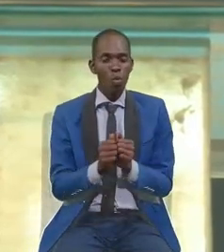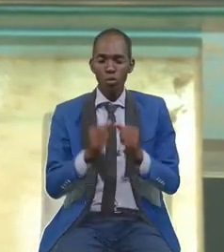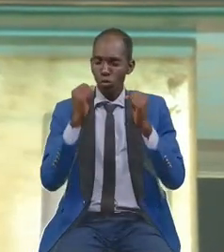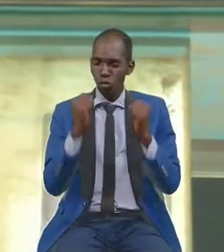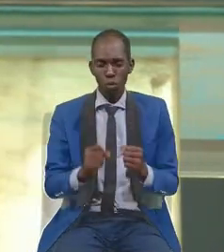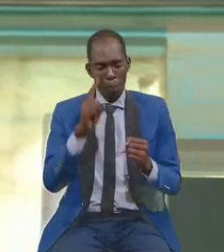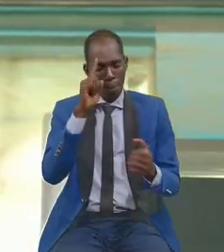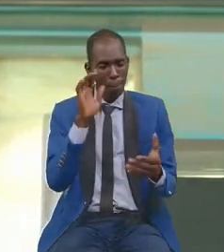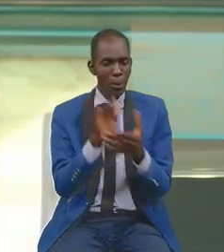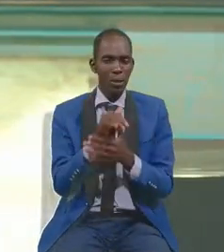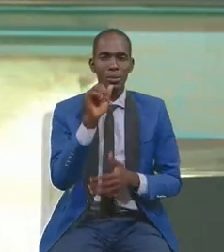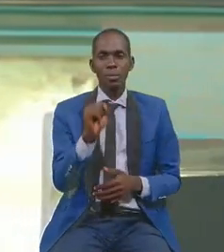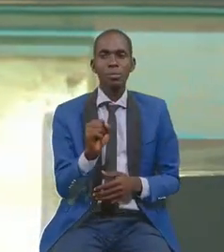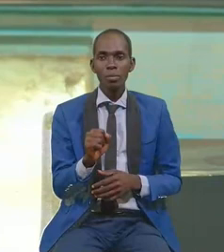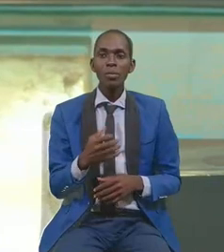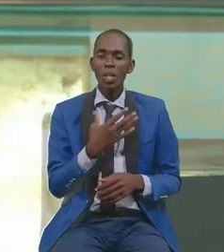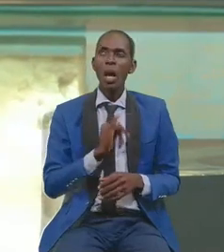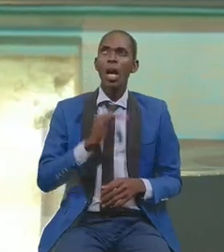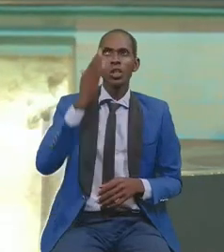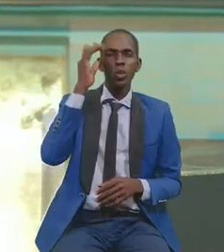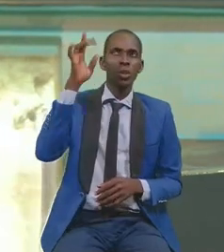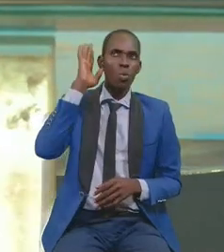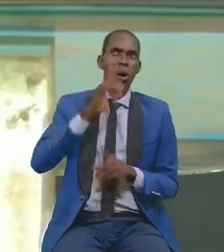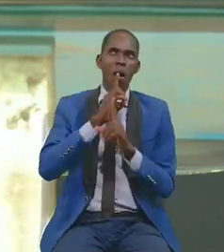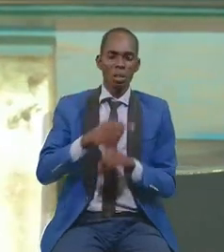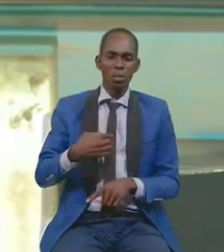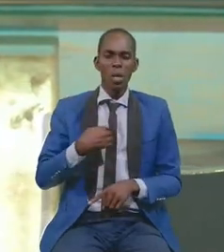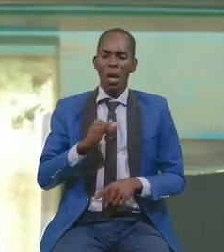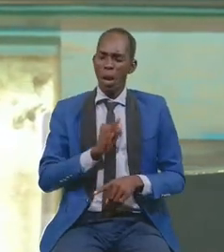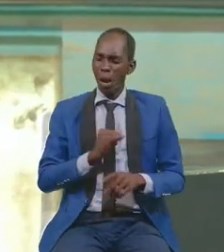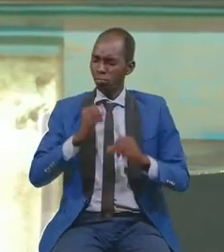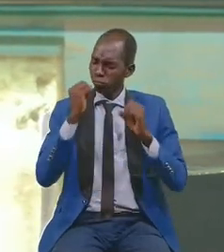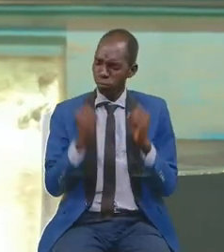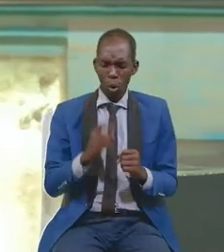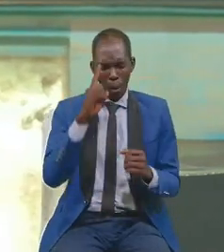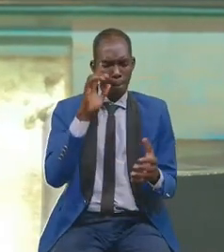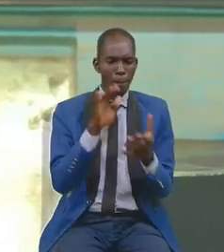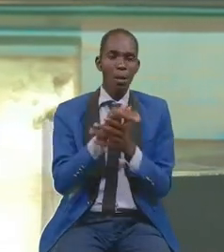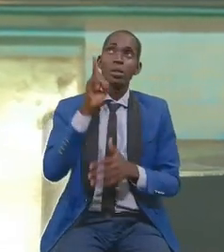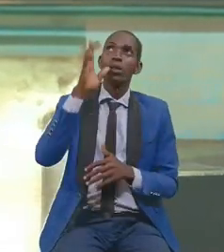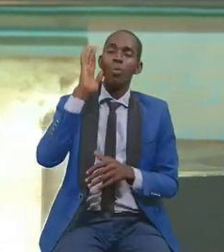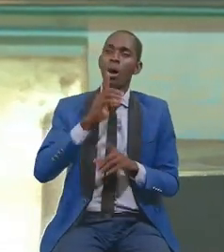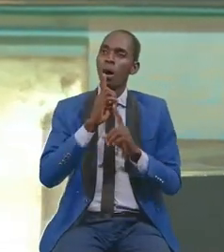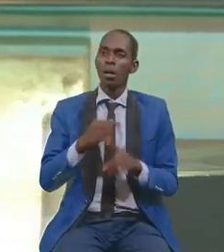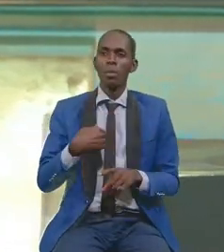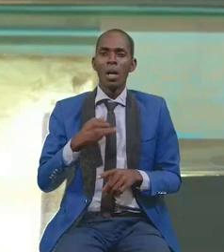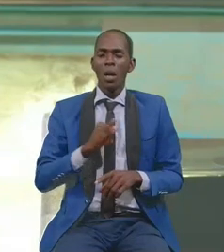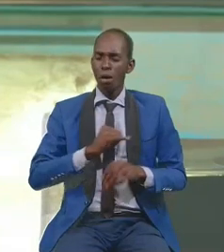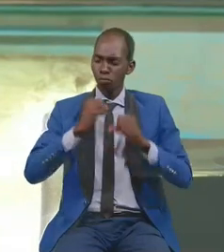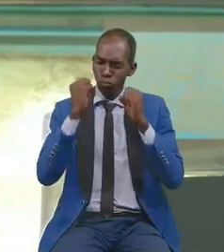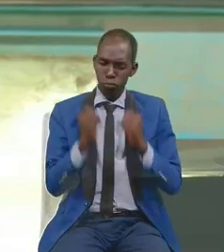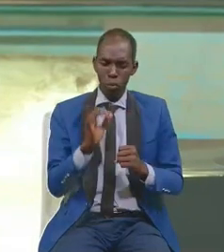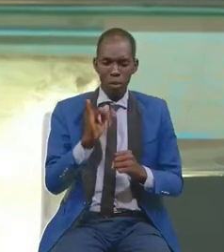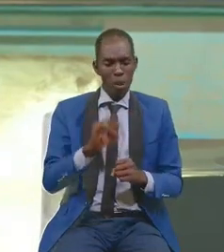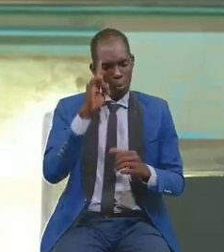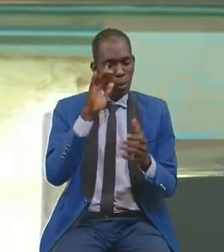forte persuasion. Je sais qu'il va m'exaucer, une forte persuasion. Je sais qu'il va m'exaucer, une forte persuasion. Je sais